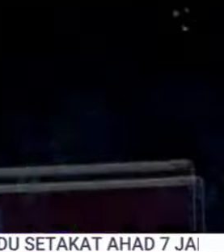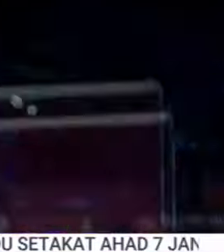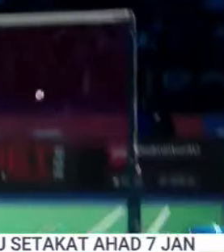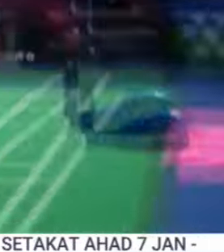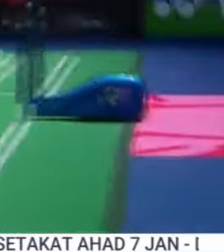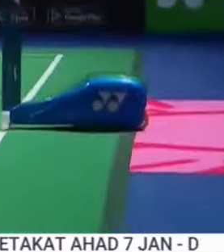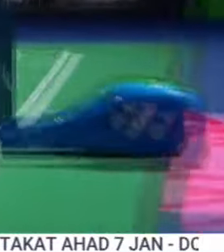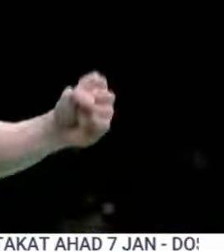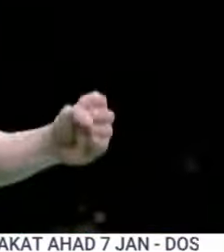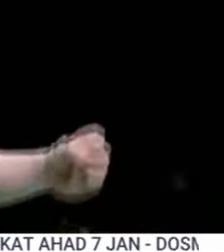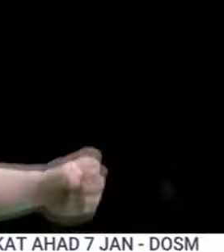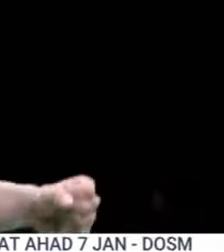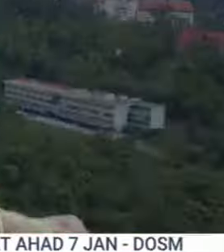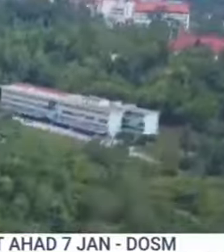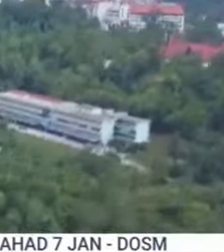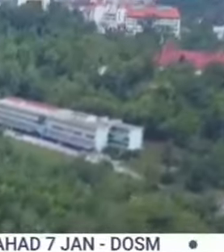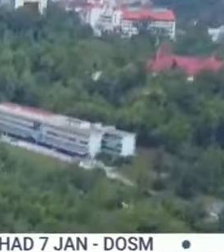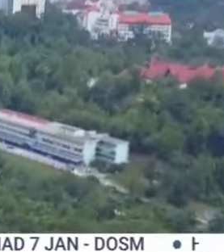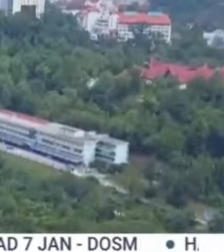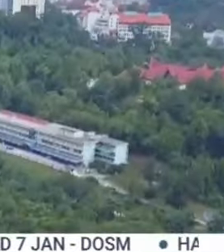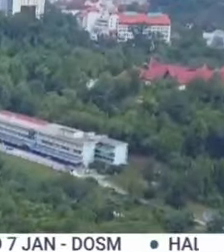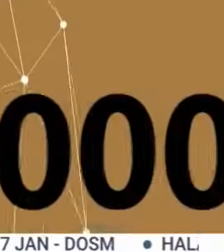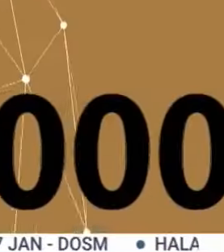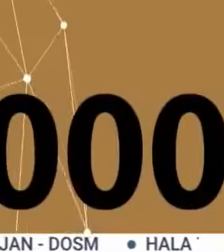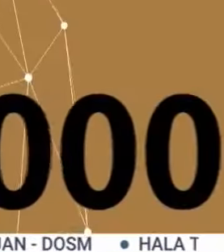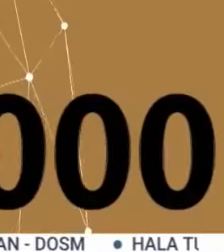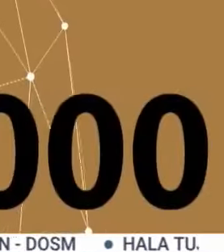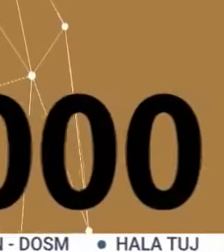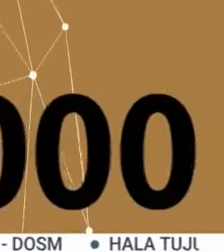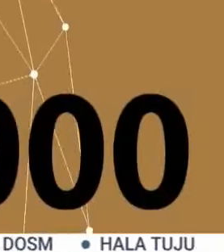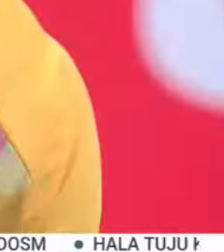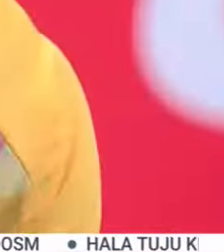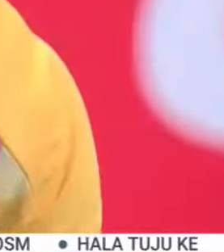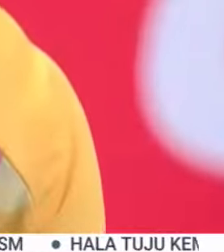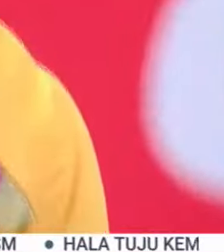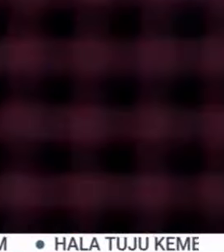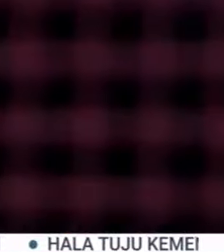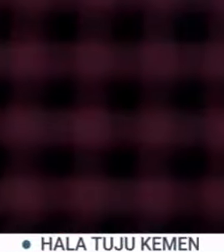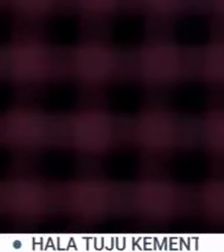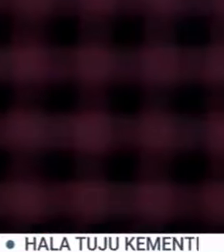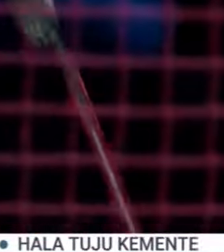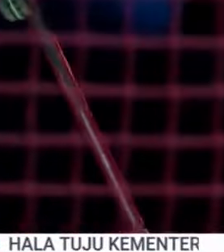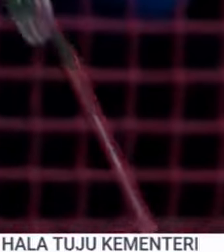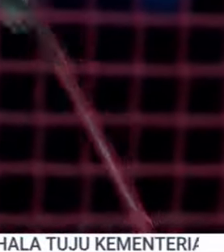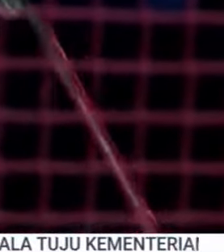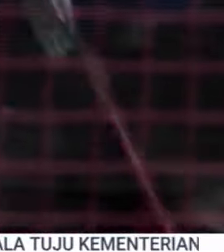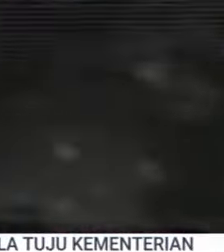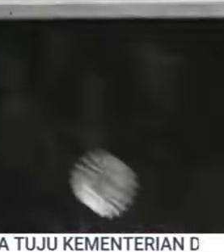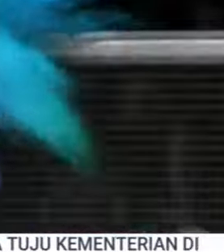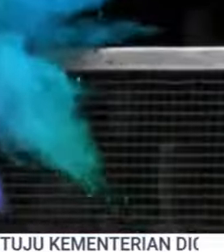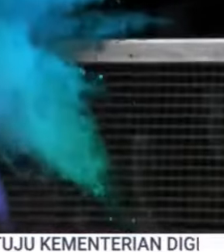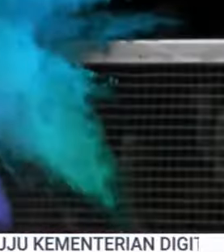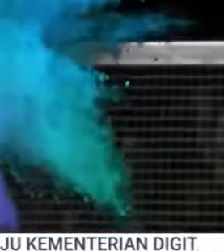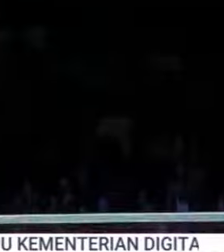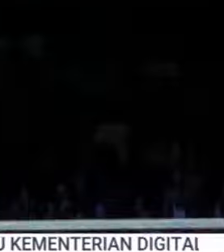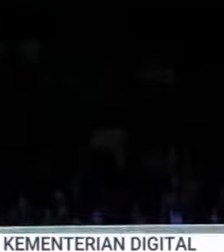Lin Jagad dunia kini bertumpu di